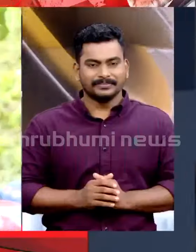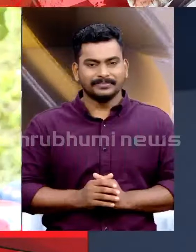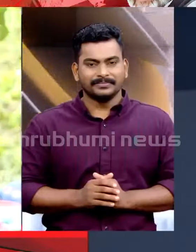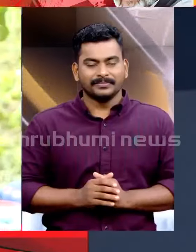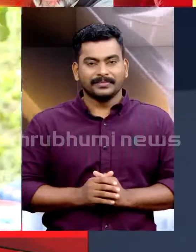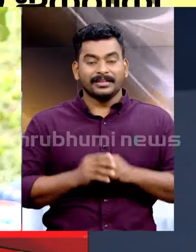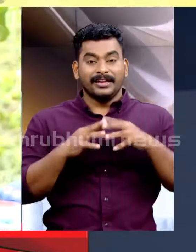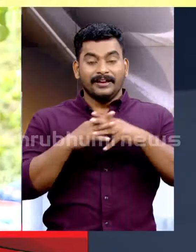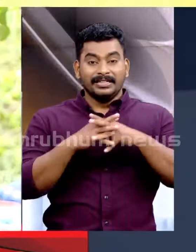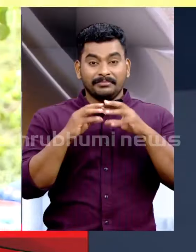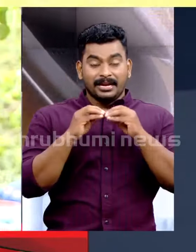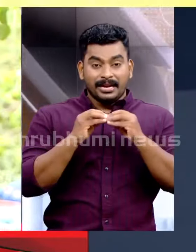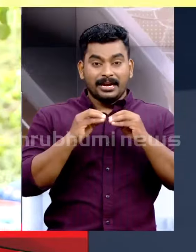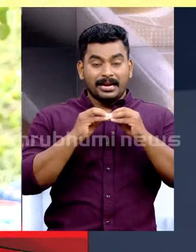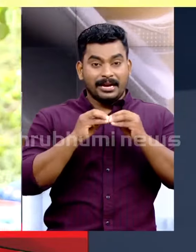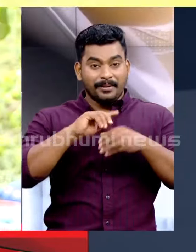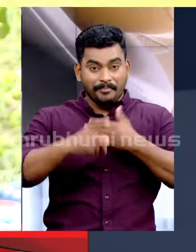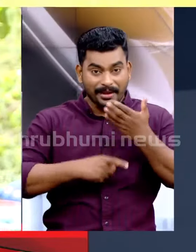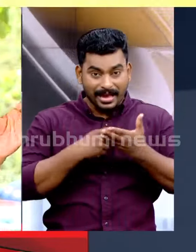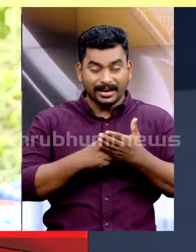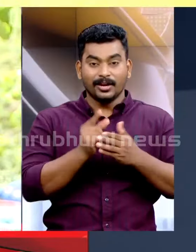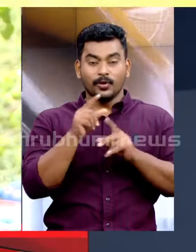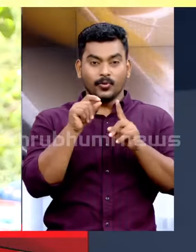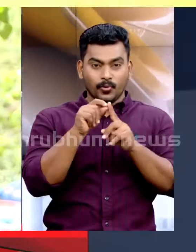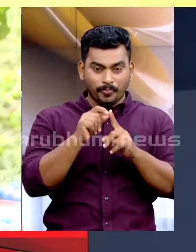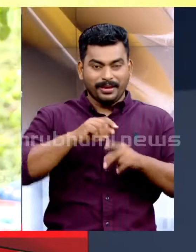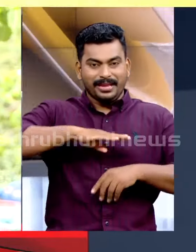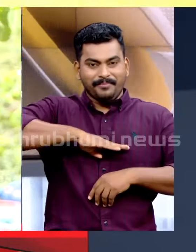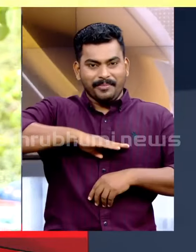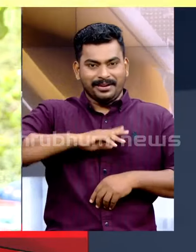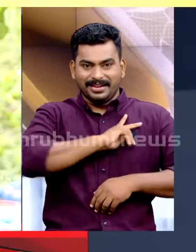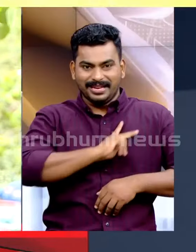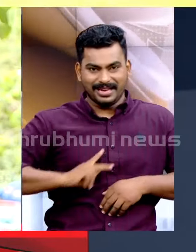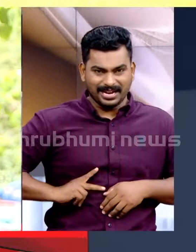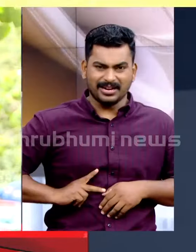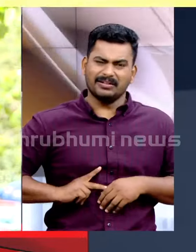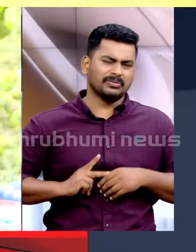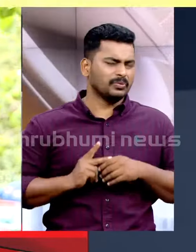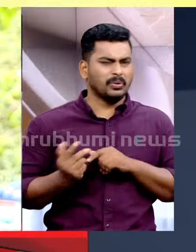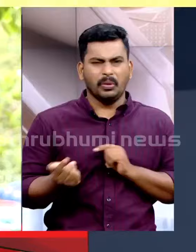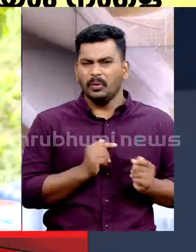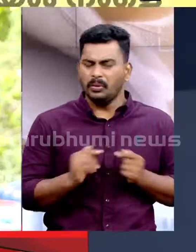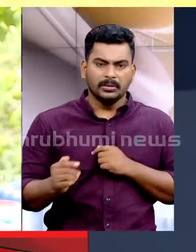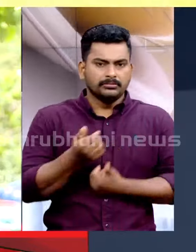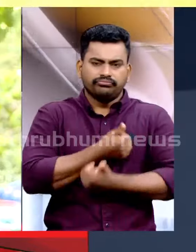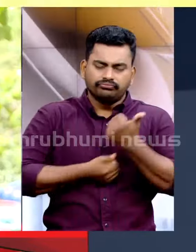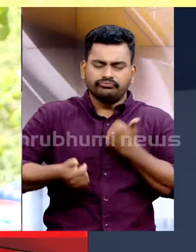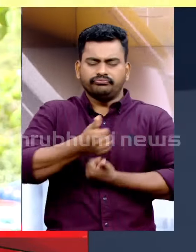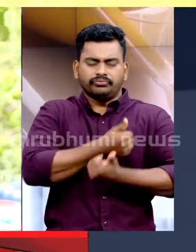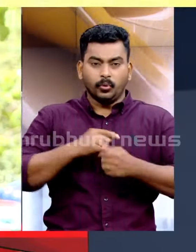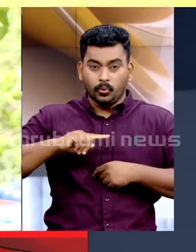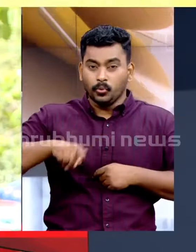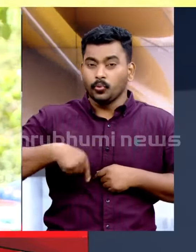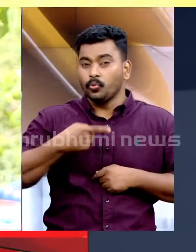ബംഗാൾ ബീഹാർ യുപി മഹാരാഷ്ട്ര രാജസ്ഥാൻ തെക്ക് കർണാടക തീപ്പൊരി പോരാട്ടം നടന്ന ഈ സംസ്ഥാനങ്ങളിലേക്ക് ആയിരിക്കും നാളെ